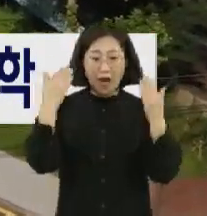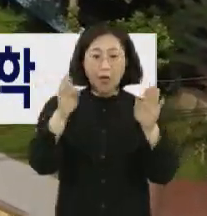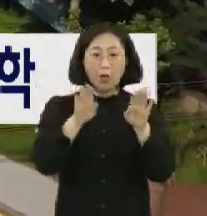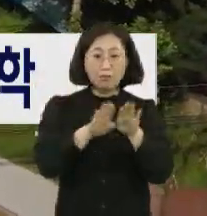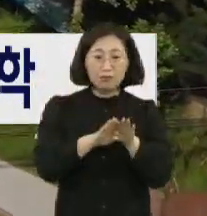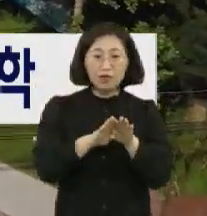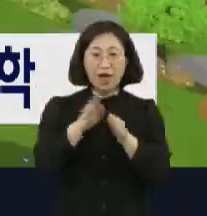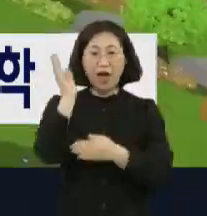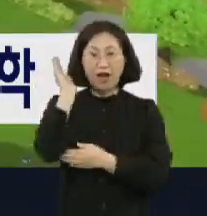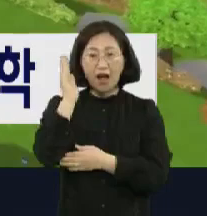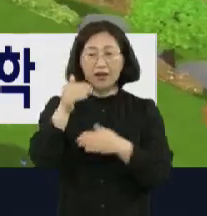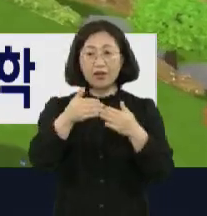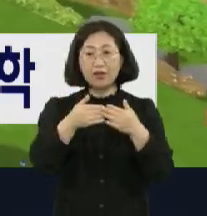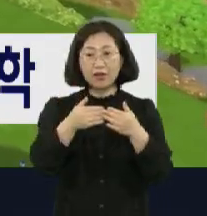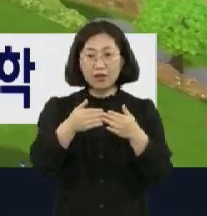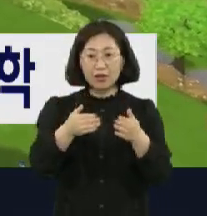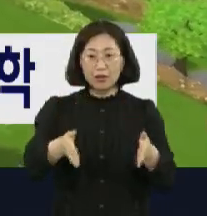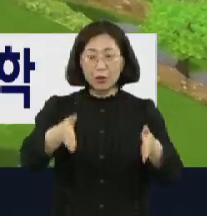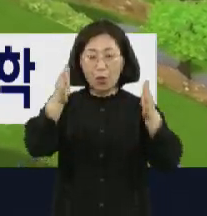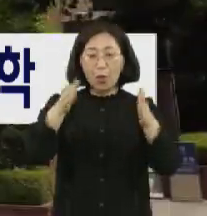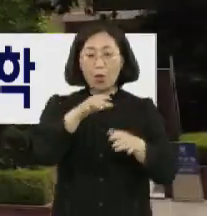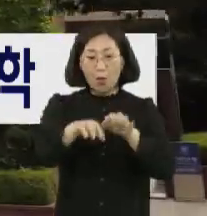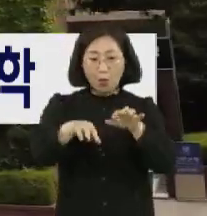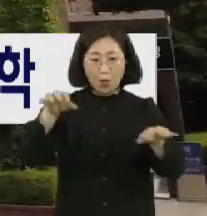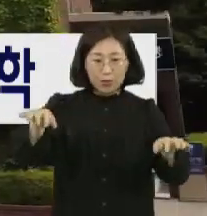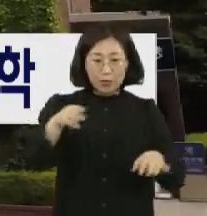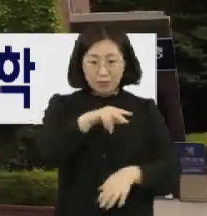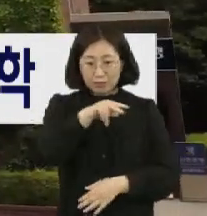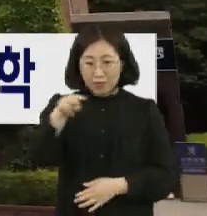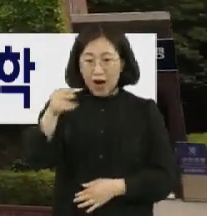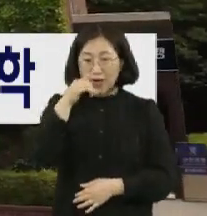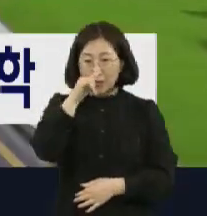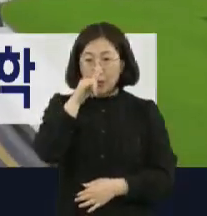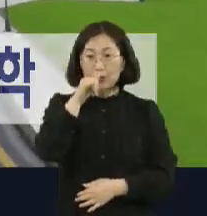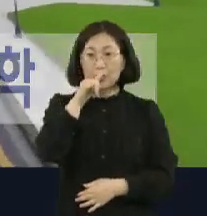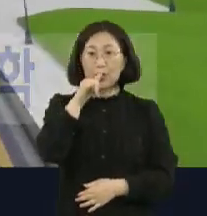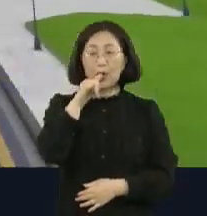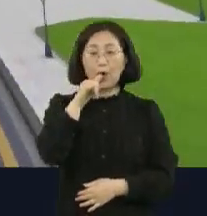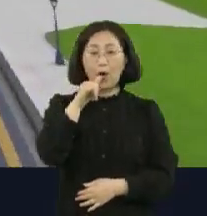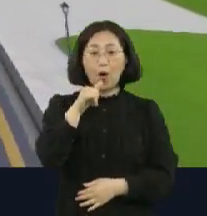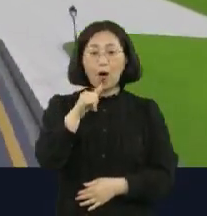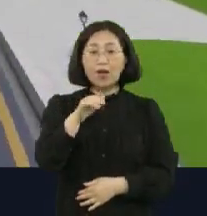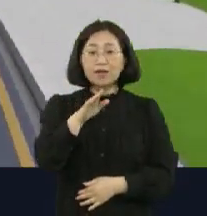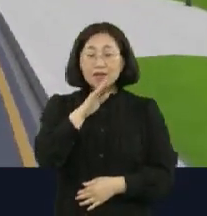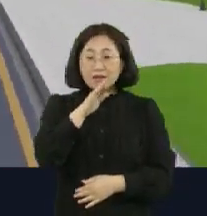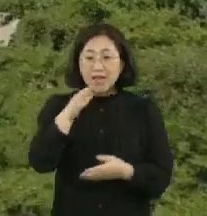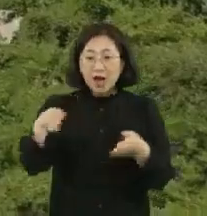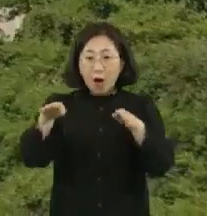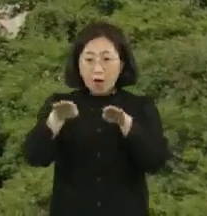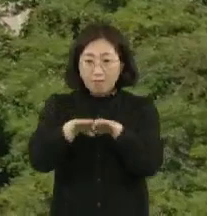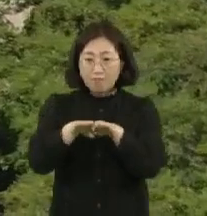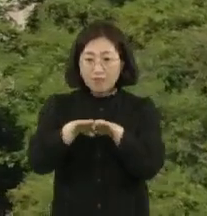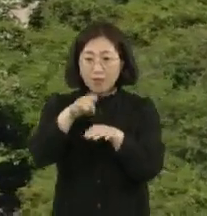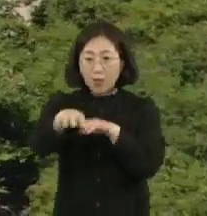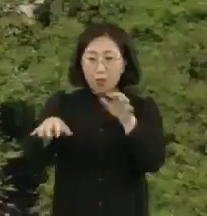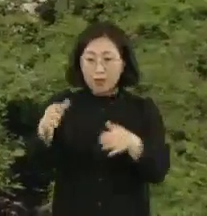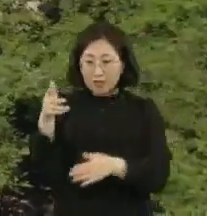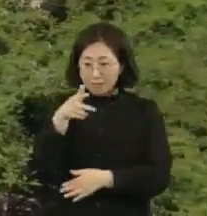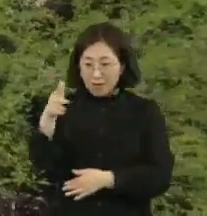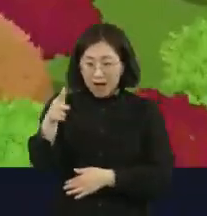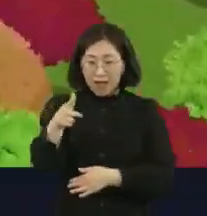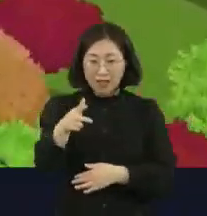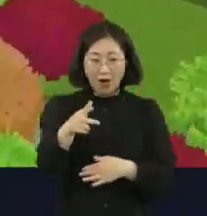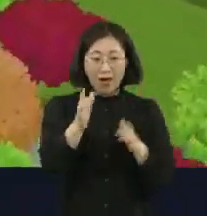정문과 강의동, 광장 등 학교 곳곳을 둘러보는 견학 코스는 실제 건물과 교정 등을 촬영해 애니메이션으로